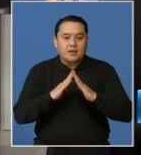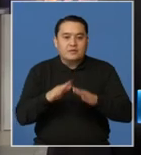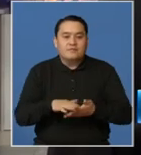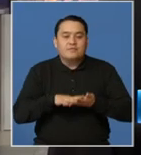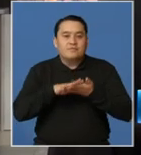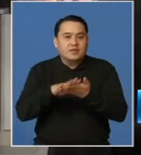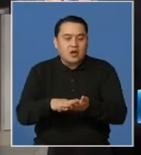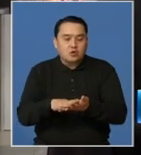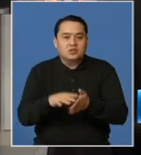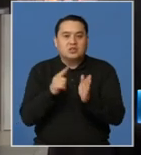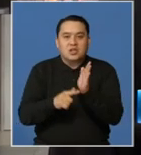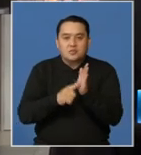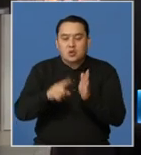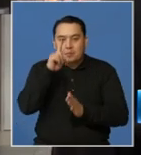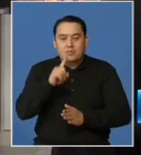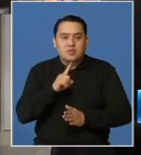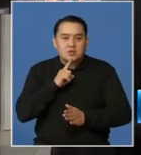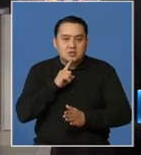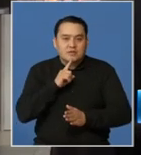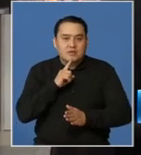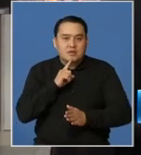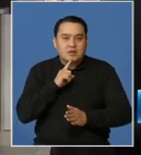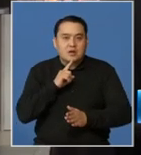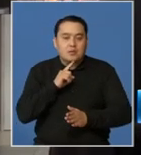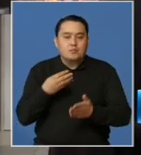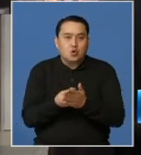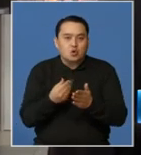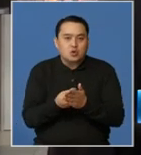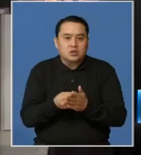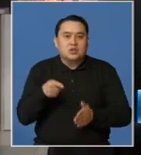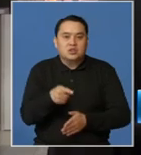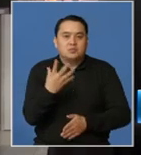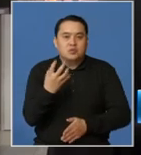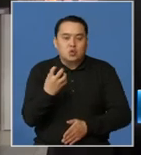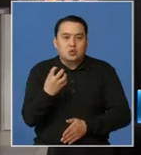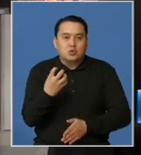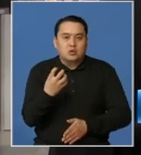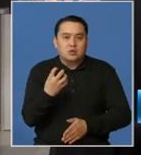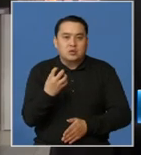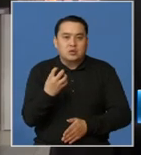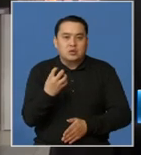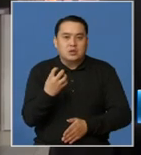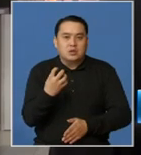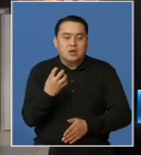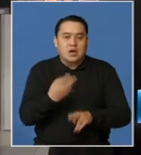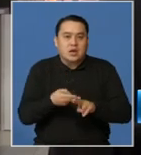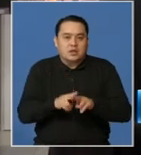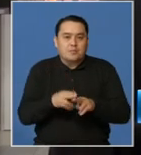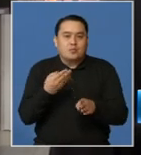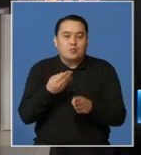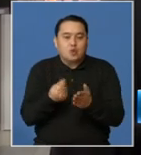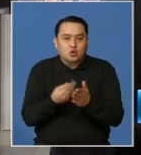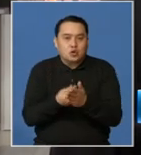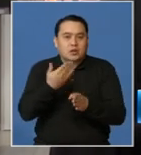выдается в сумме до 70 месячных расчетных показателей, бюджетный кредит 1500 месячных расчетных показателей. То есть бюджетный